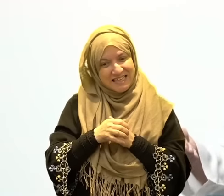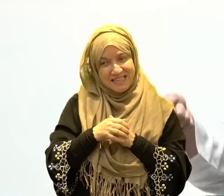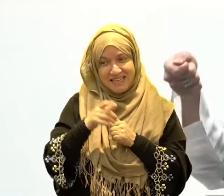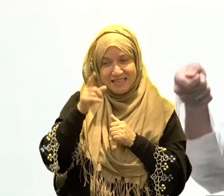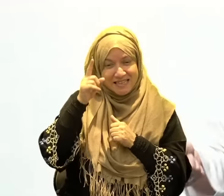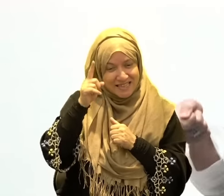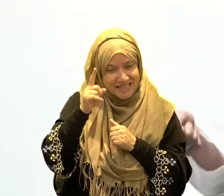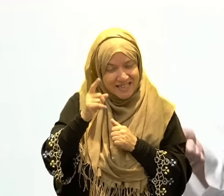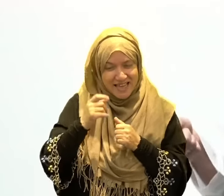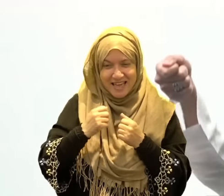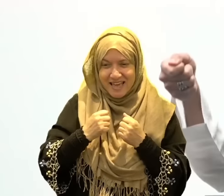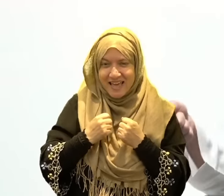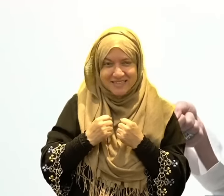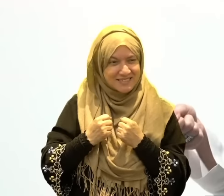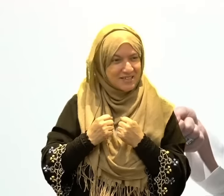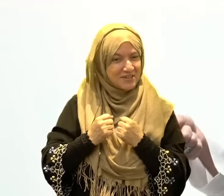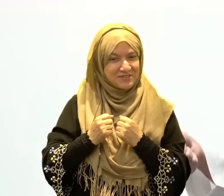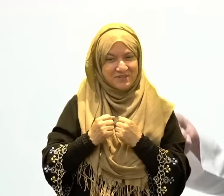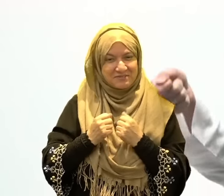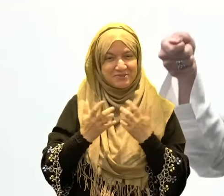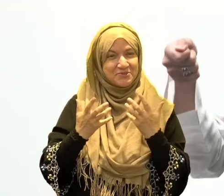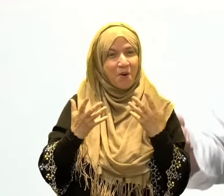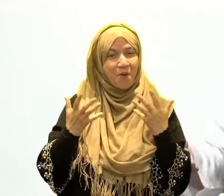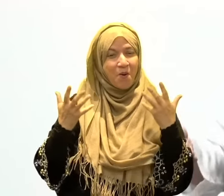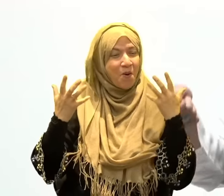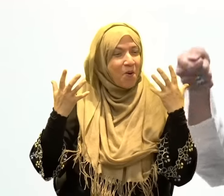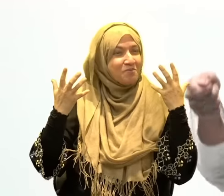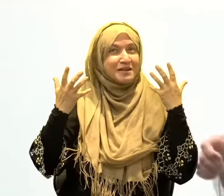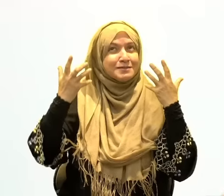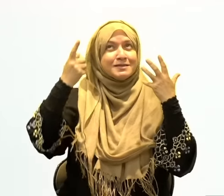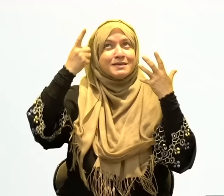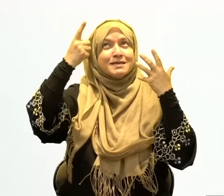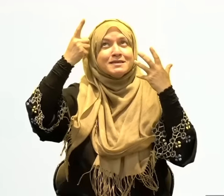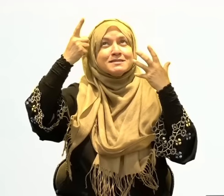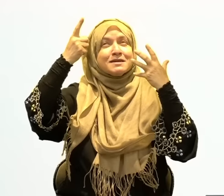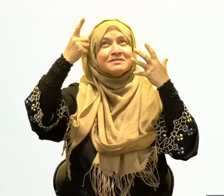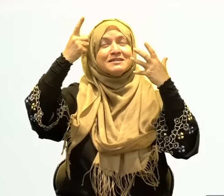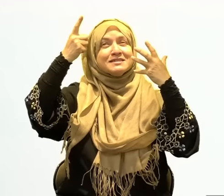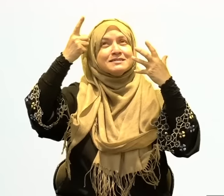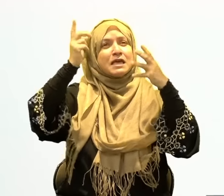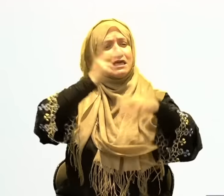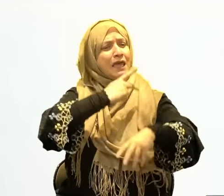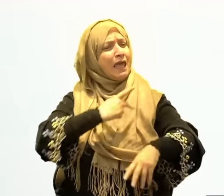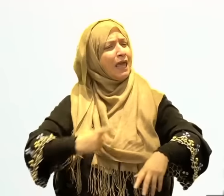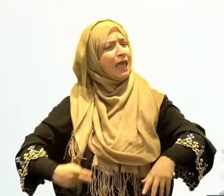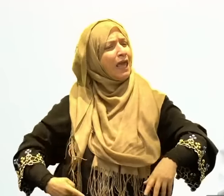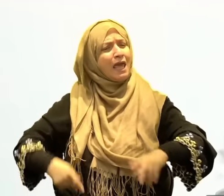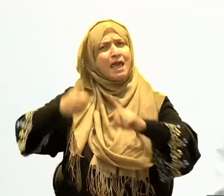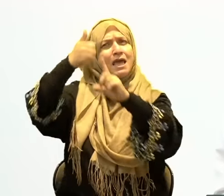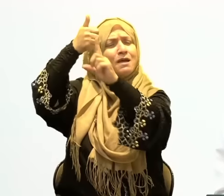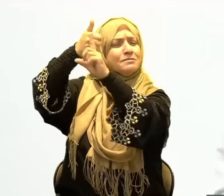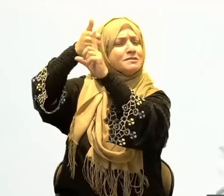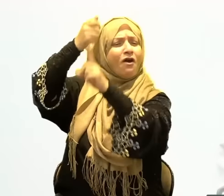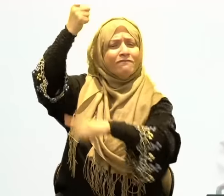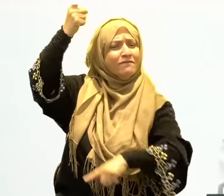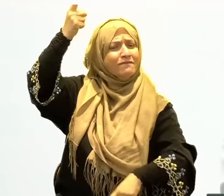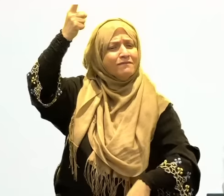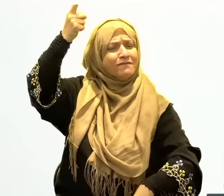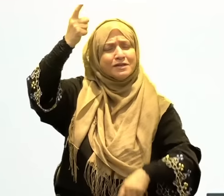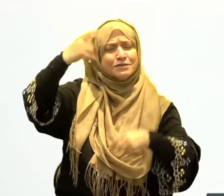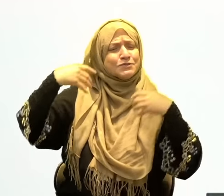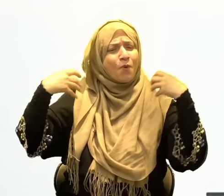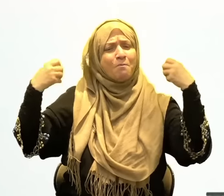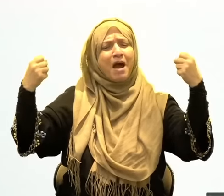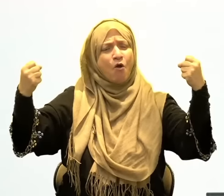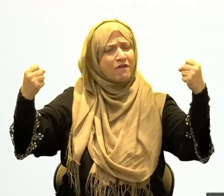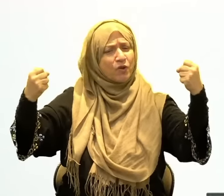right? So fear Allah to the extent of the authority that you know that He has over you, وَاسْتَحْيِي مِنْهُ عَلَىٰ قَدْرِ